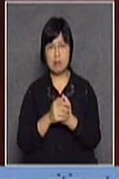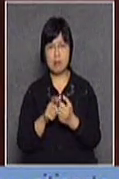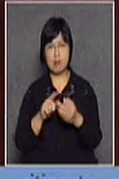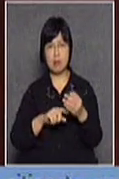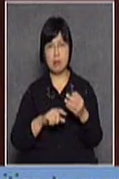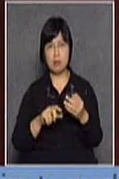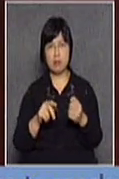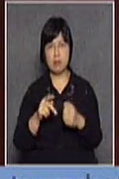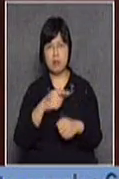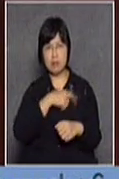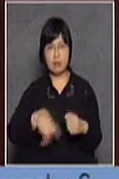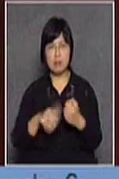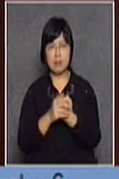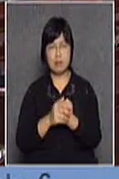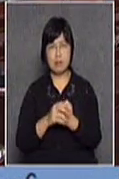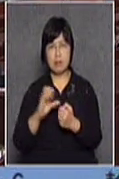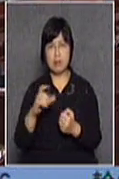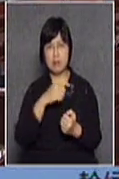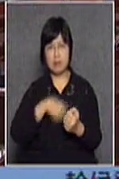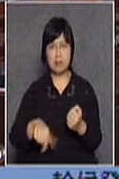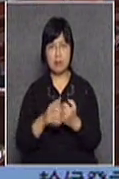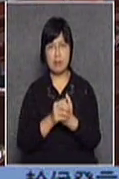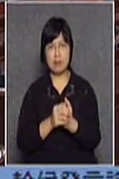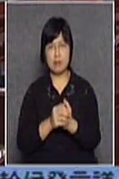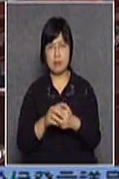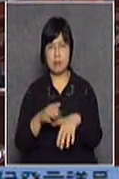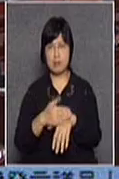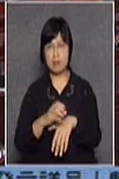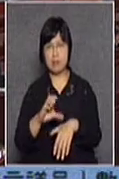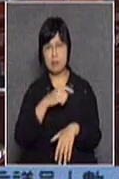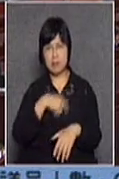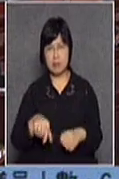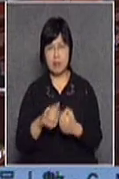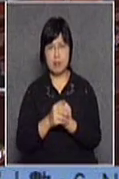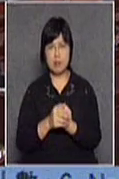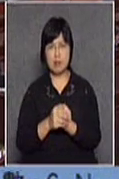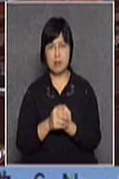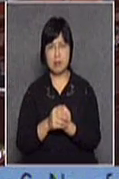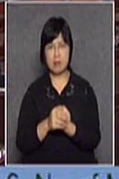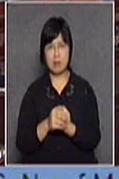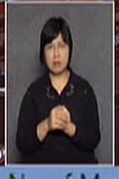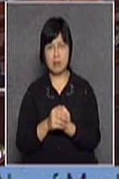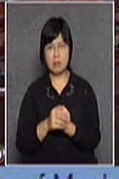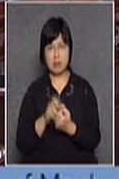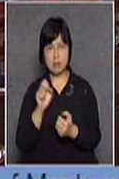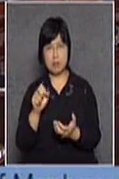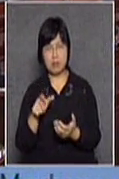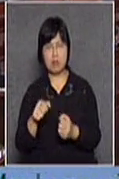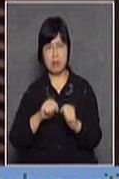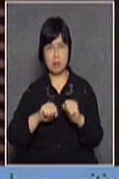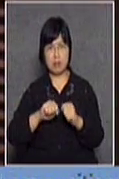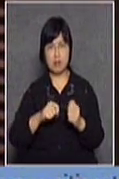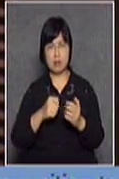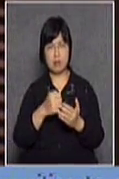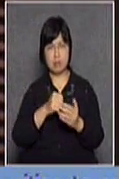員，陳嘉南議員。 剛才陳偉業議員呢，就將維持治安的警務人